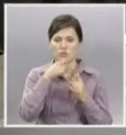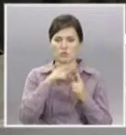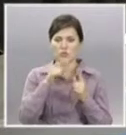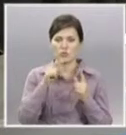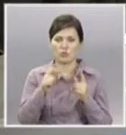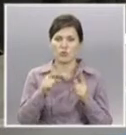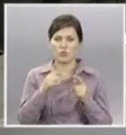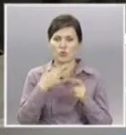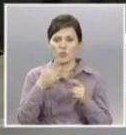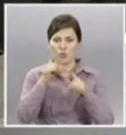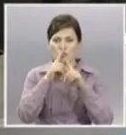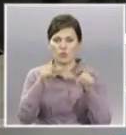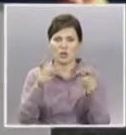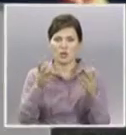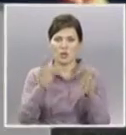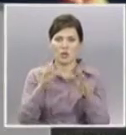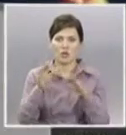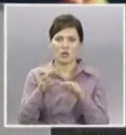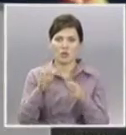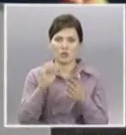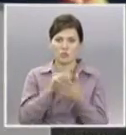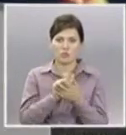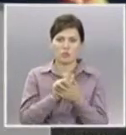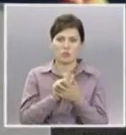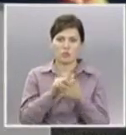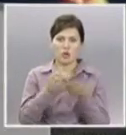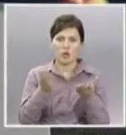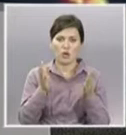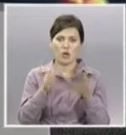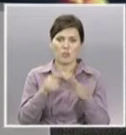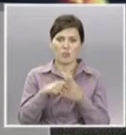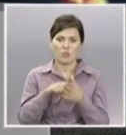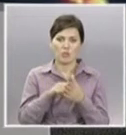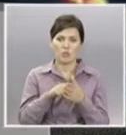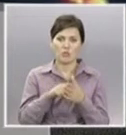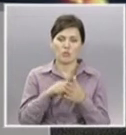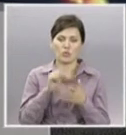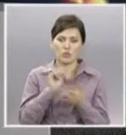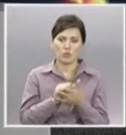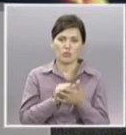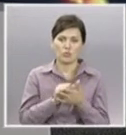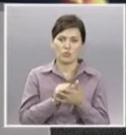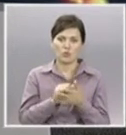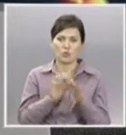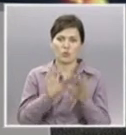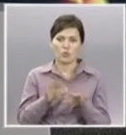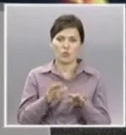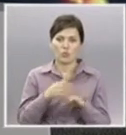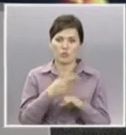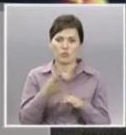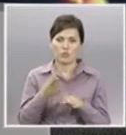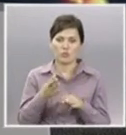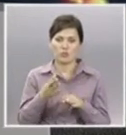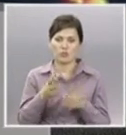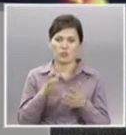осы ғимараттар қалған күйінде ішіндегі құжаттары сол күйінде жабылып, сол құжаттардың қазір орындарын біз толтырумен айналысып